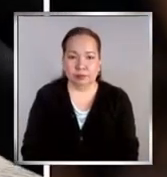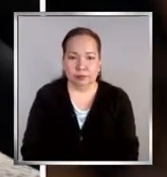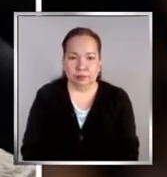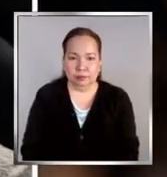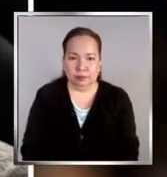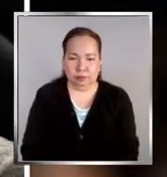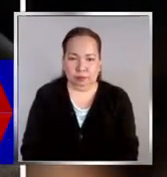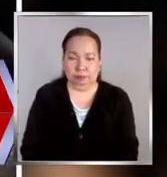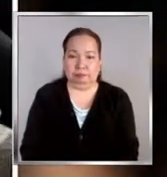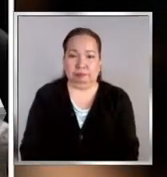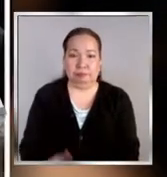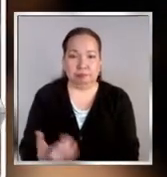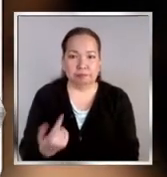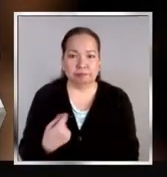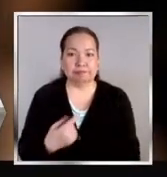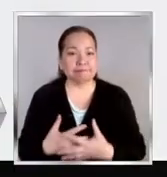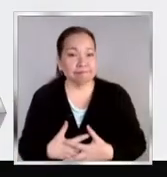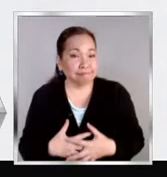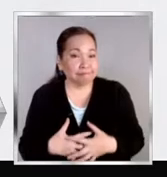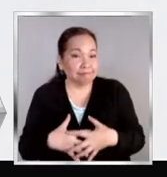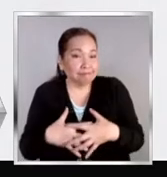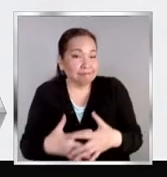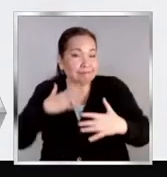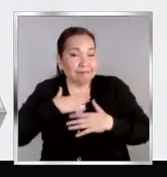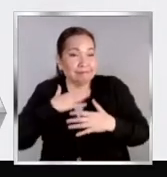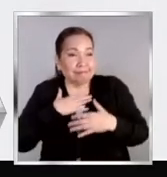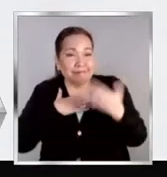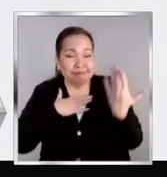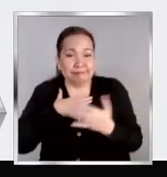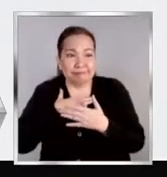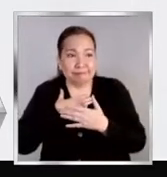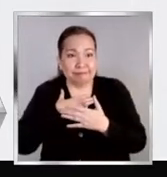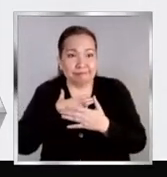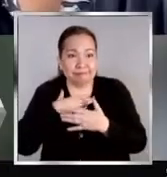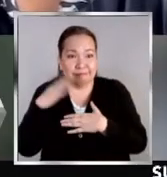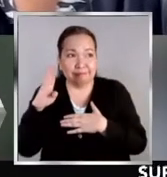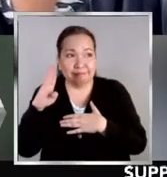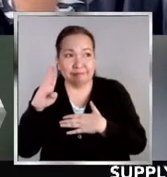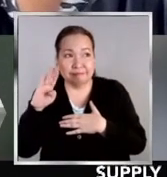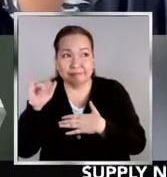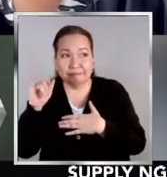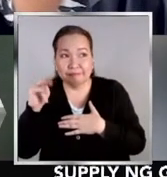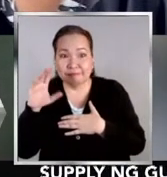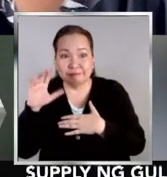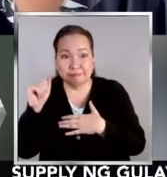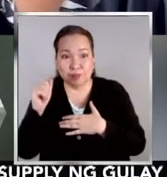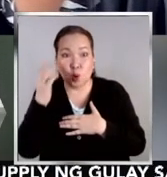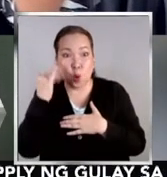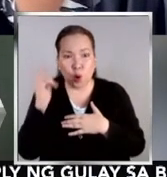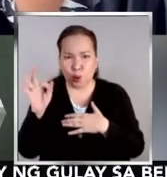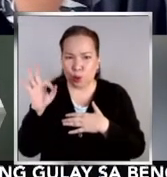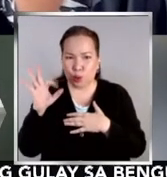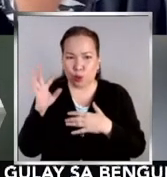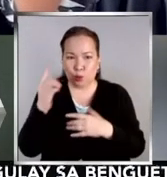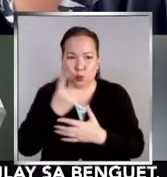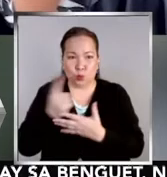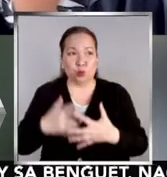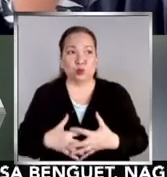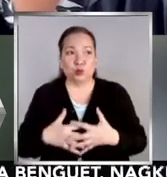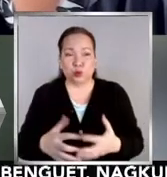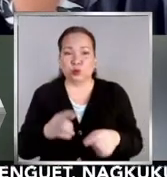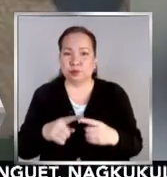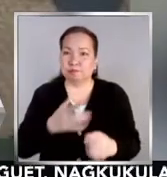Pregnancy bliss ang nararamdaman ni Bianca King ngayong 19 weeks na siyang buntis. Pero pag-amin ni Bianca sa Updated with Nelson